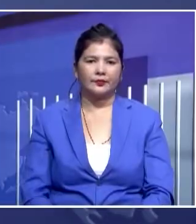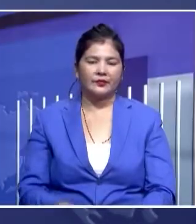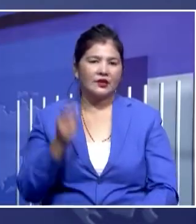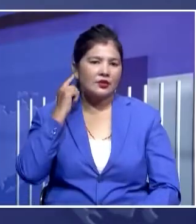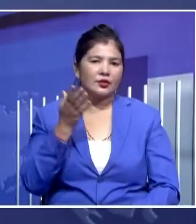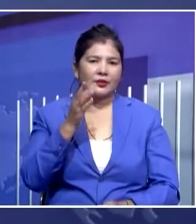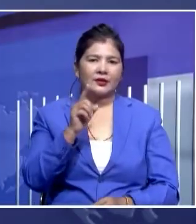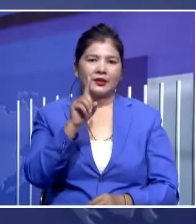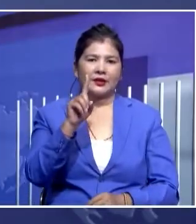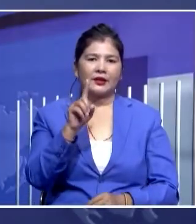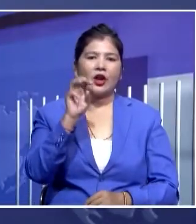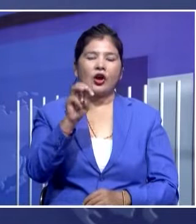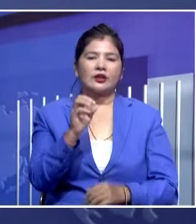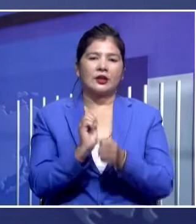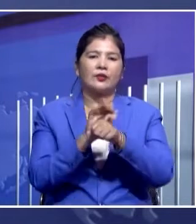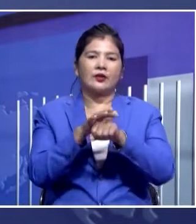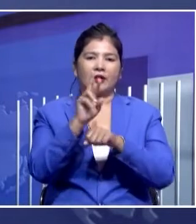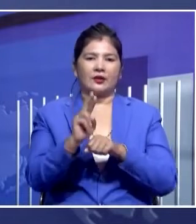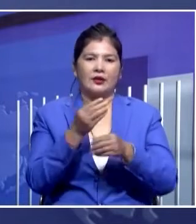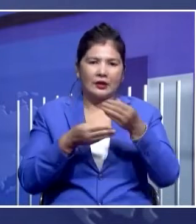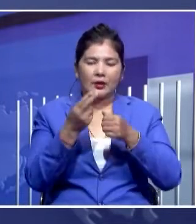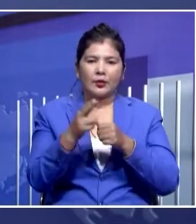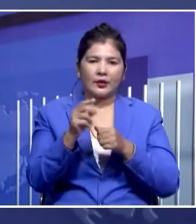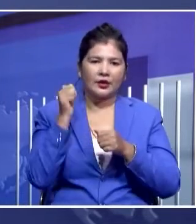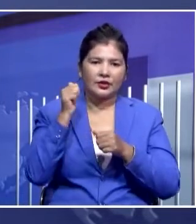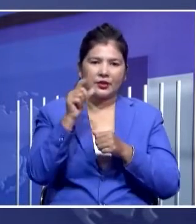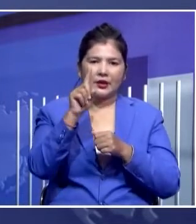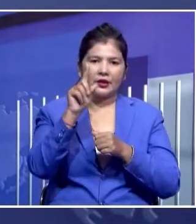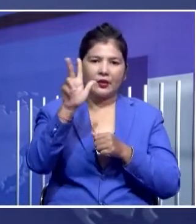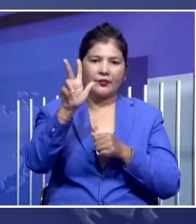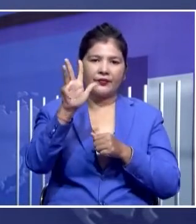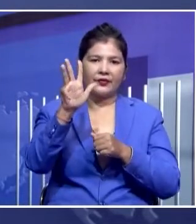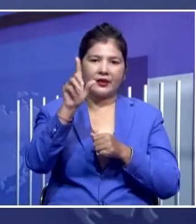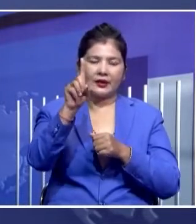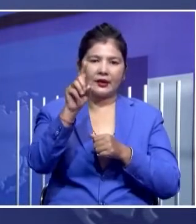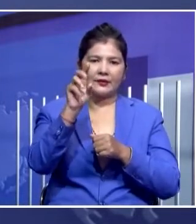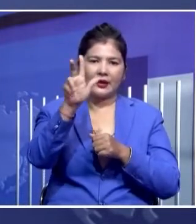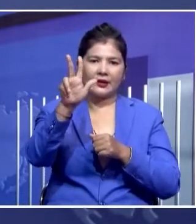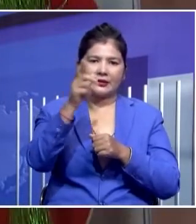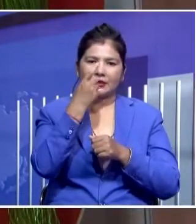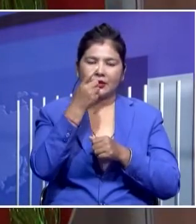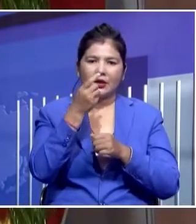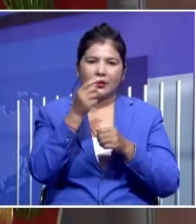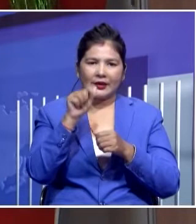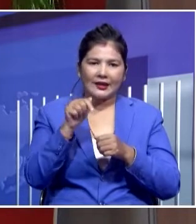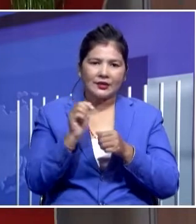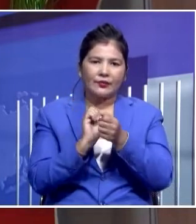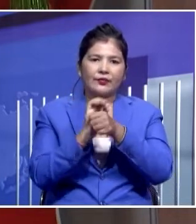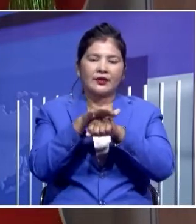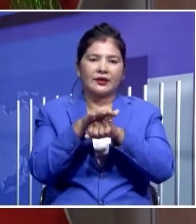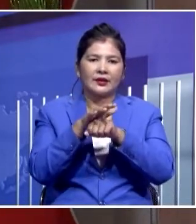सुनको मूल्य आज तोलामा 1,000 रुपियाँले बढेर कारोबार भयो। हिजो तोलामा 91,800 रुपियाँ रहेको सुनको मूल्य आज बढेर